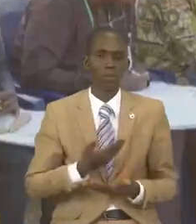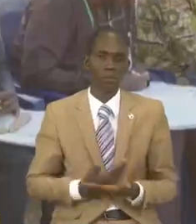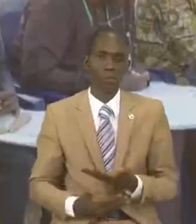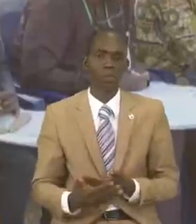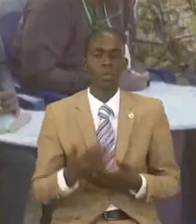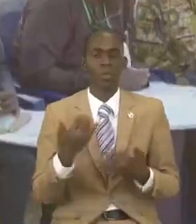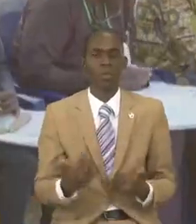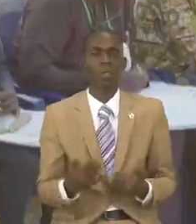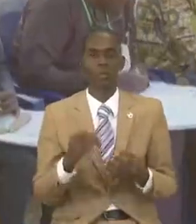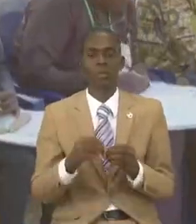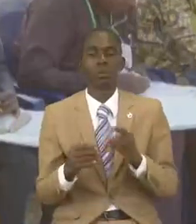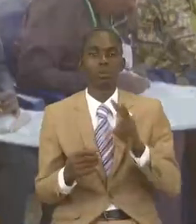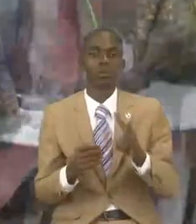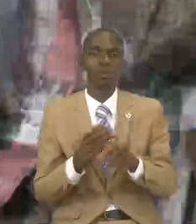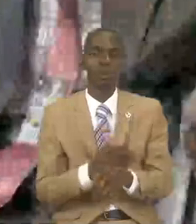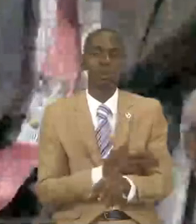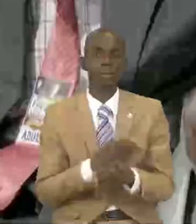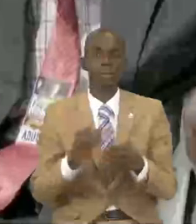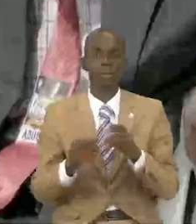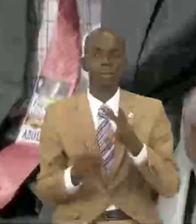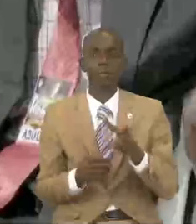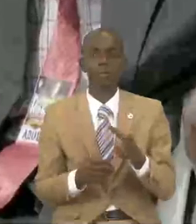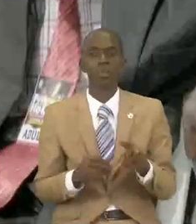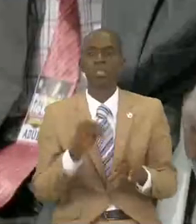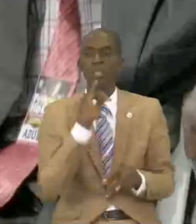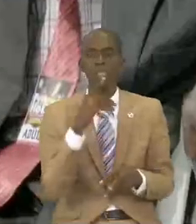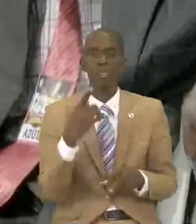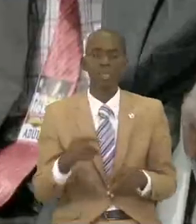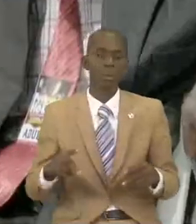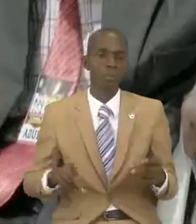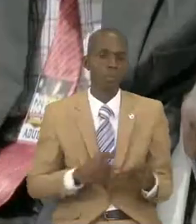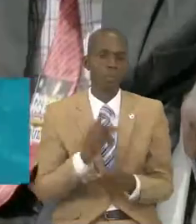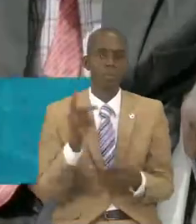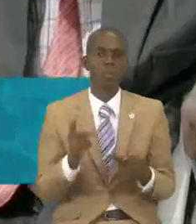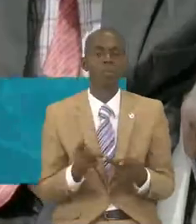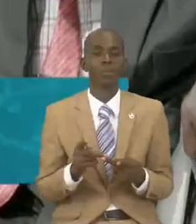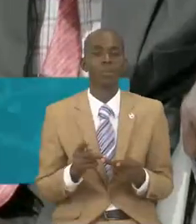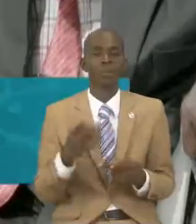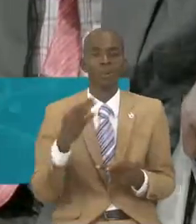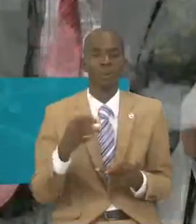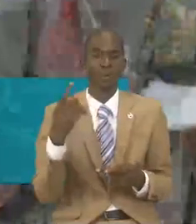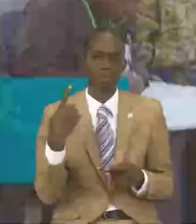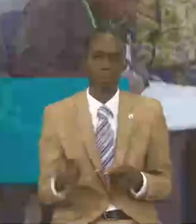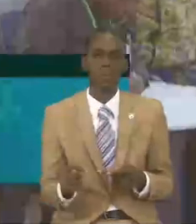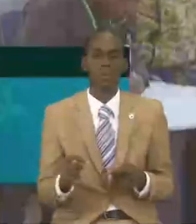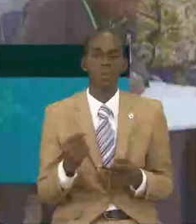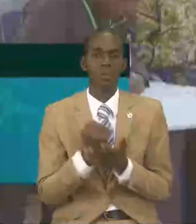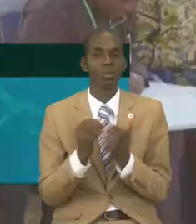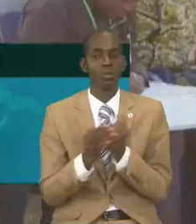Maintenant, deuxième élément, la perfection du